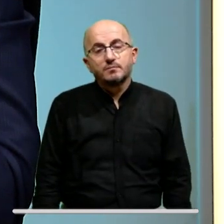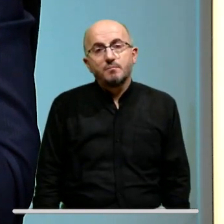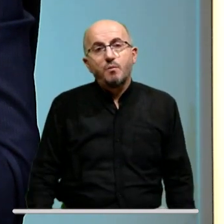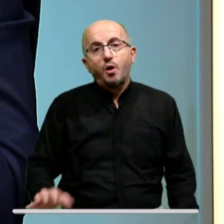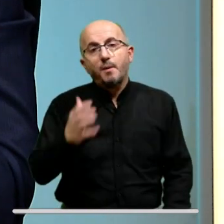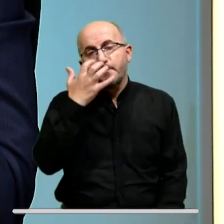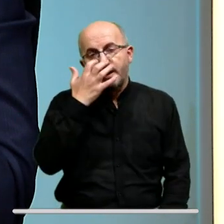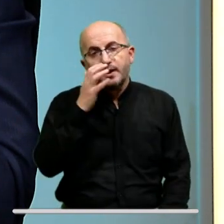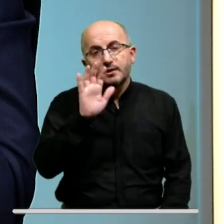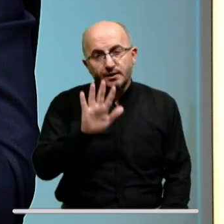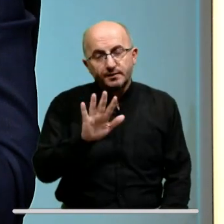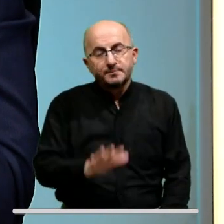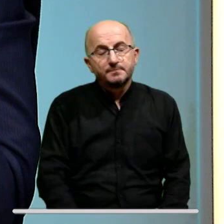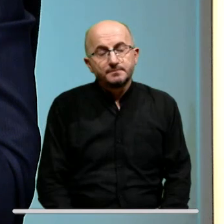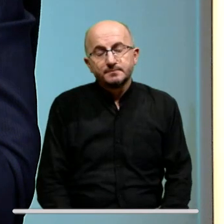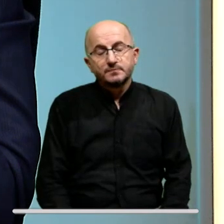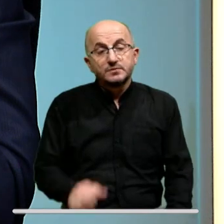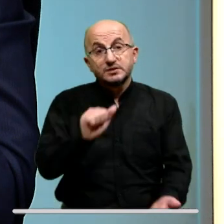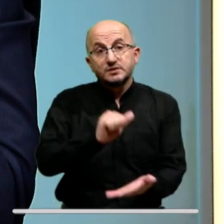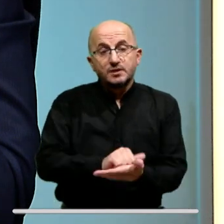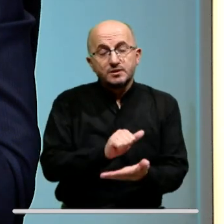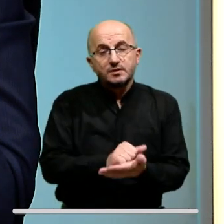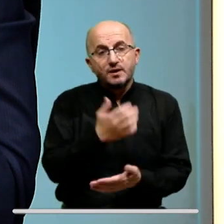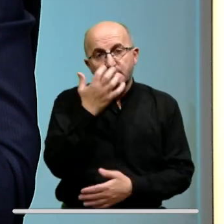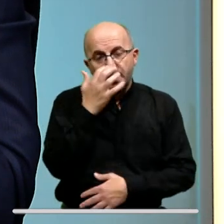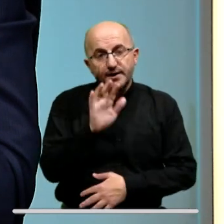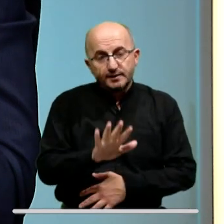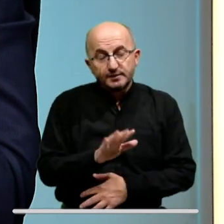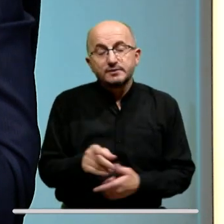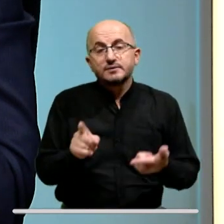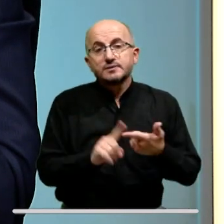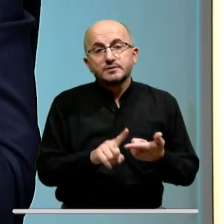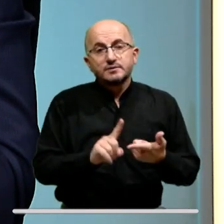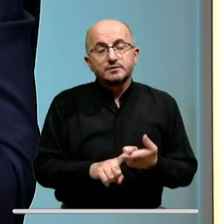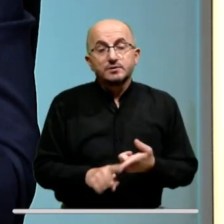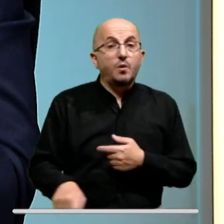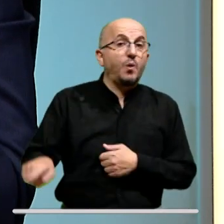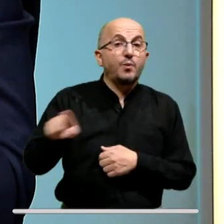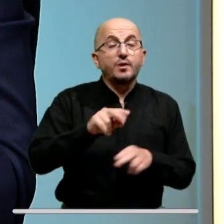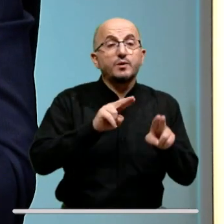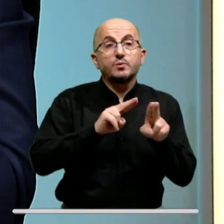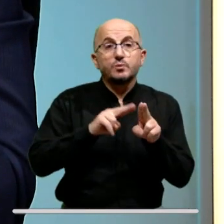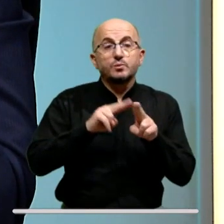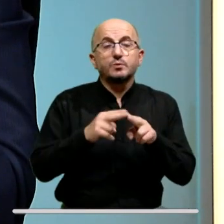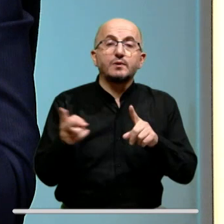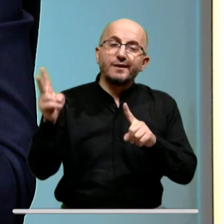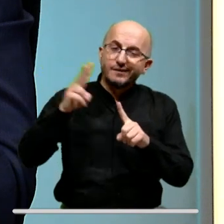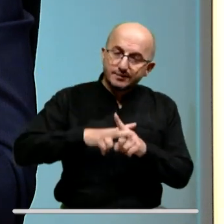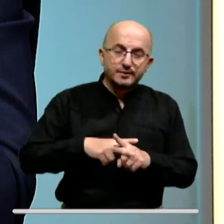şekilde bekler. Yani secdeyi bu şekilde bekler. İkincisi onların kunutuna iştirak